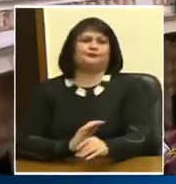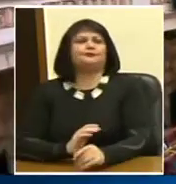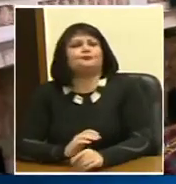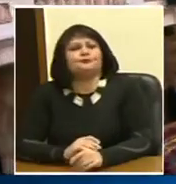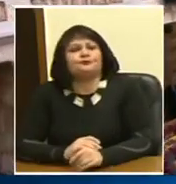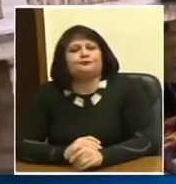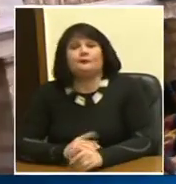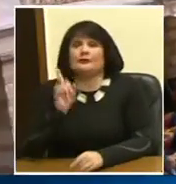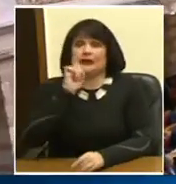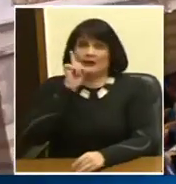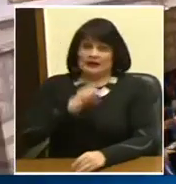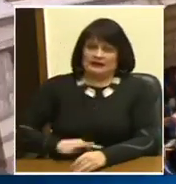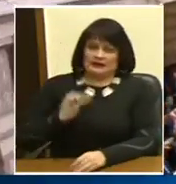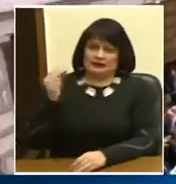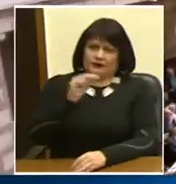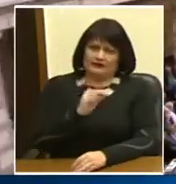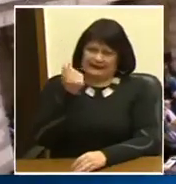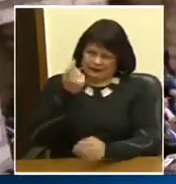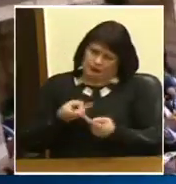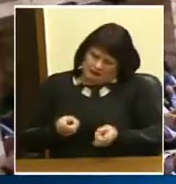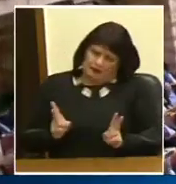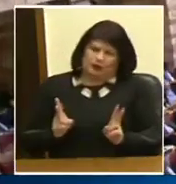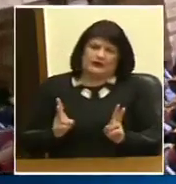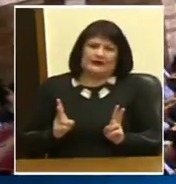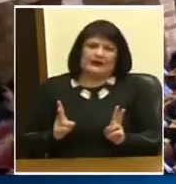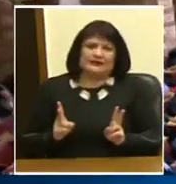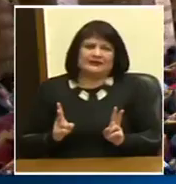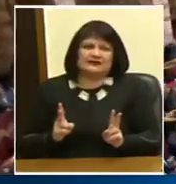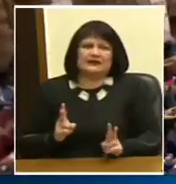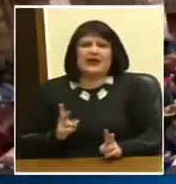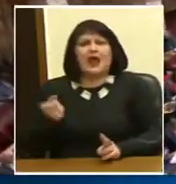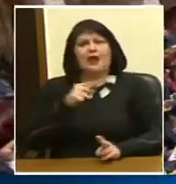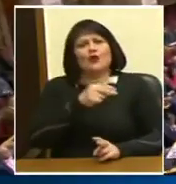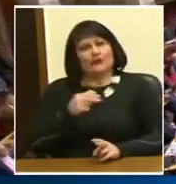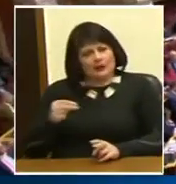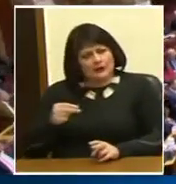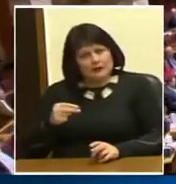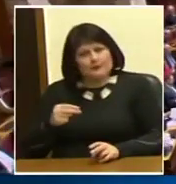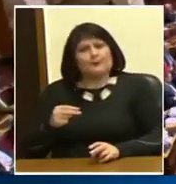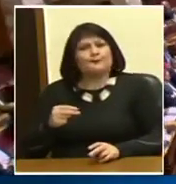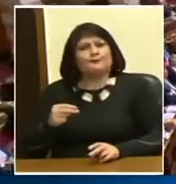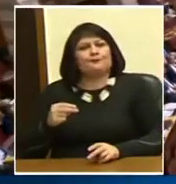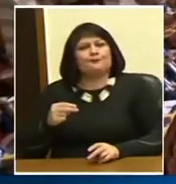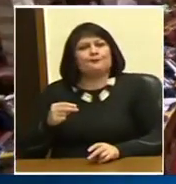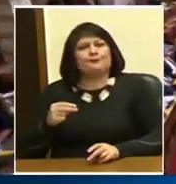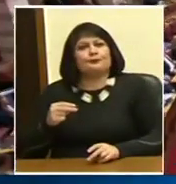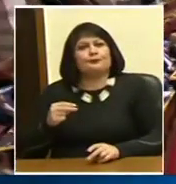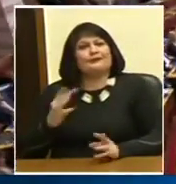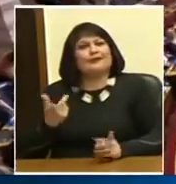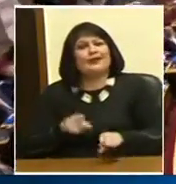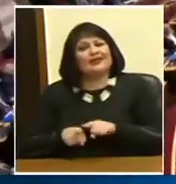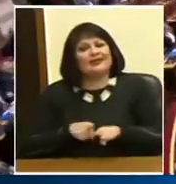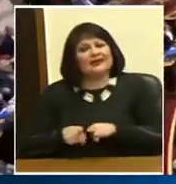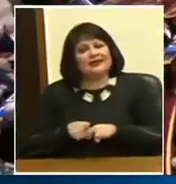Κυρίες και κύριοι βουλευτές, επιτρέψτε μου όμως να περάσω σε ένα θέμα που δεν σχετίζεται με